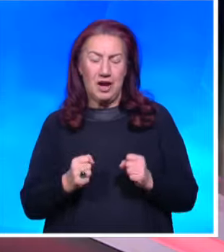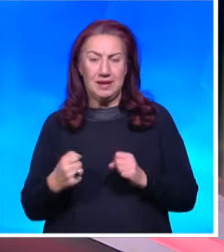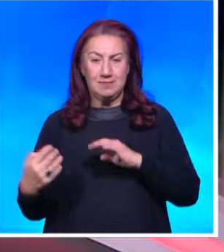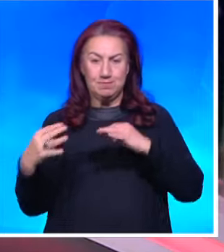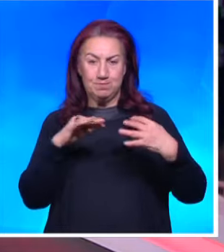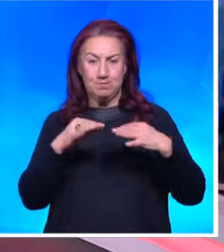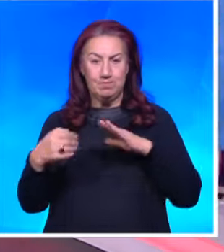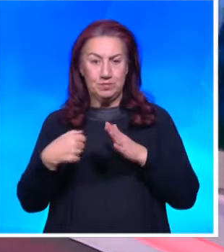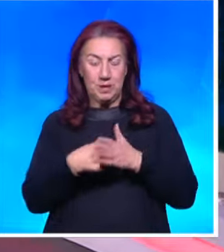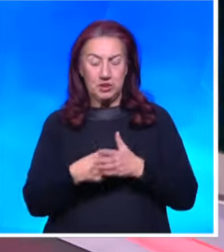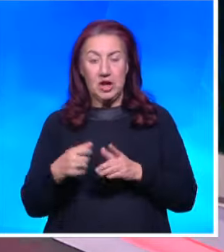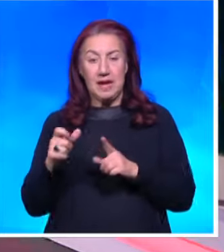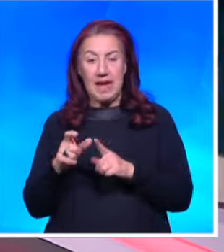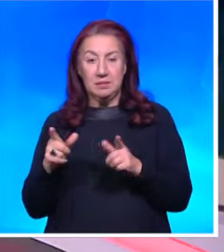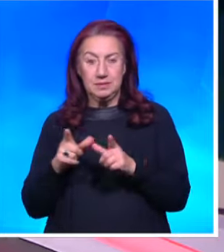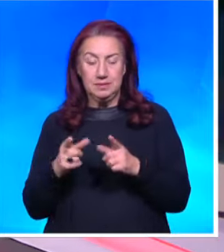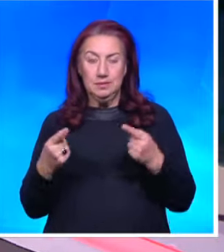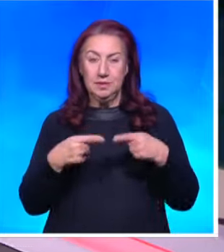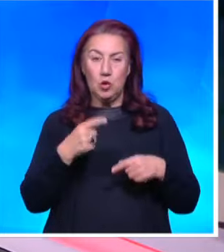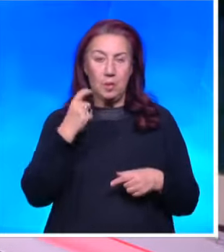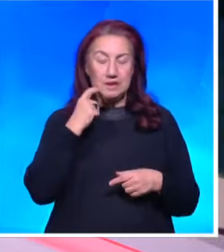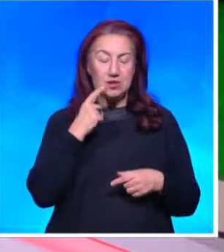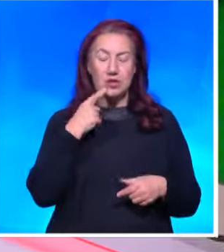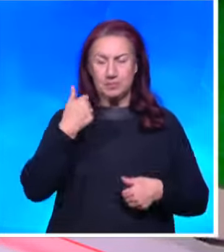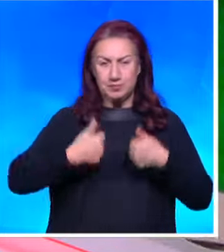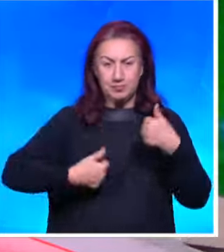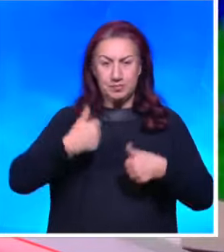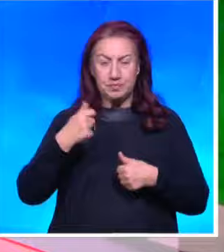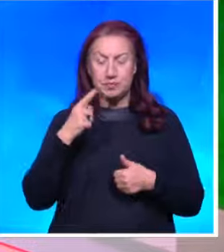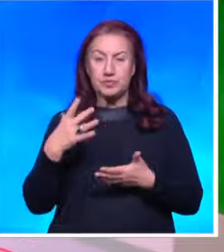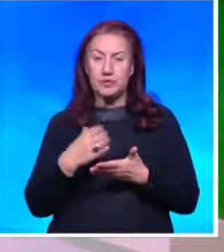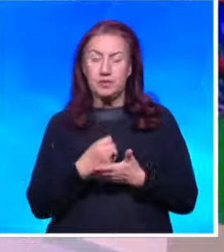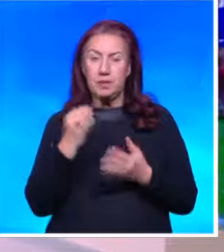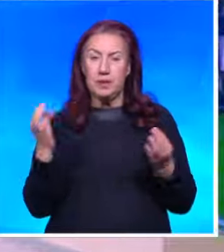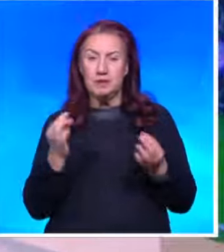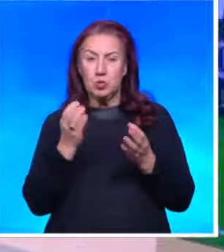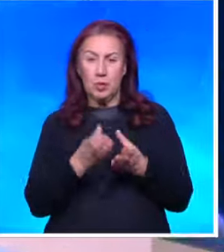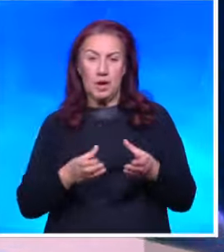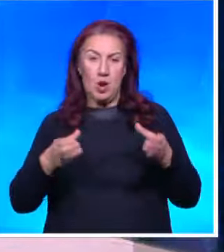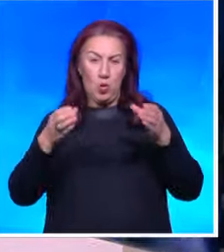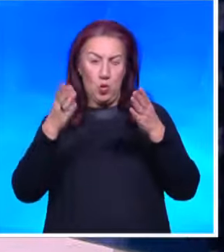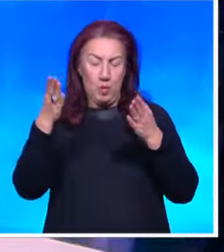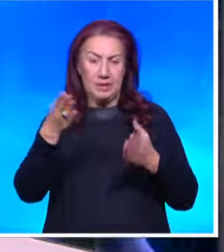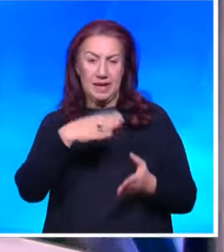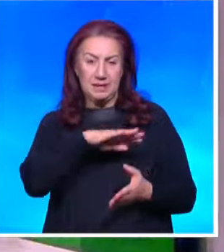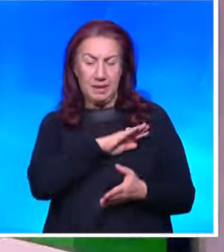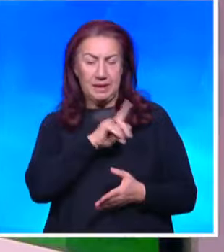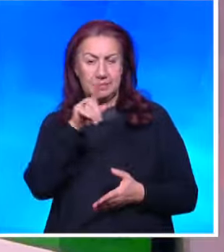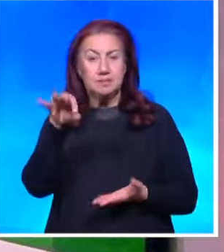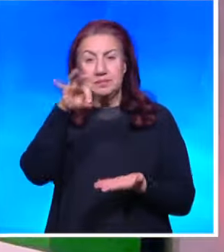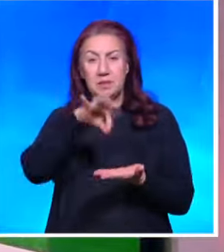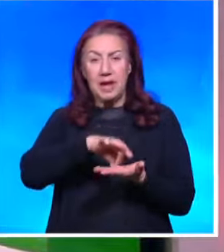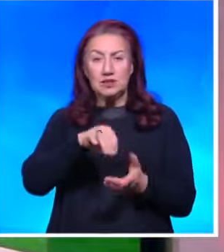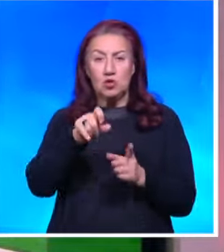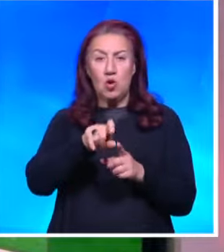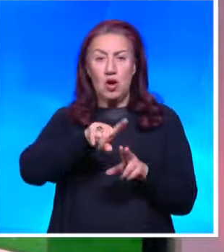барселона за девети път ще определят в директен сблъсък носителя на суперкупата на испания това ще стане в риад същото място където точно преди